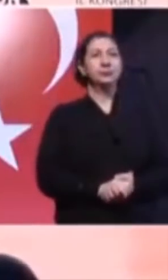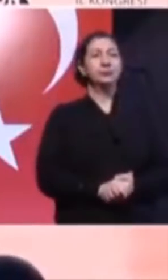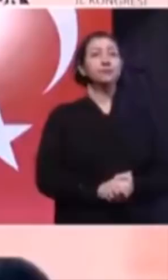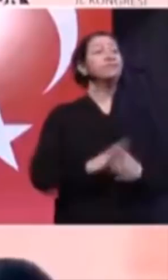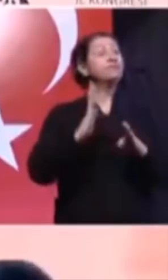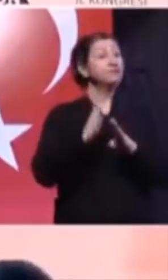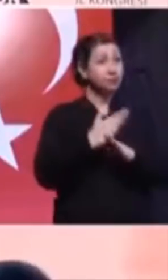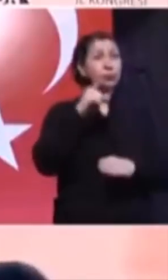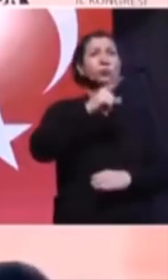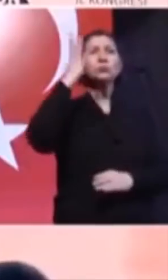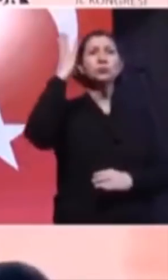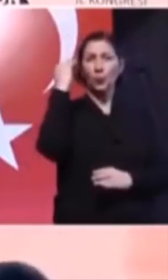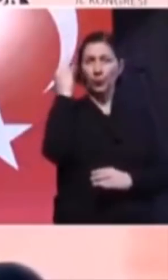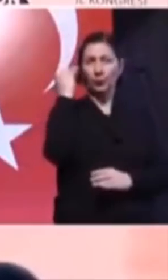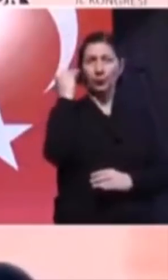Çünkü bu anlayış